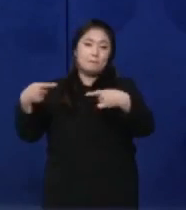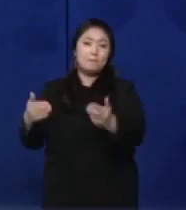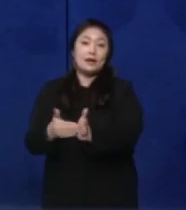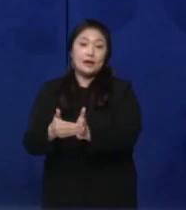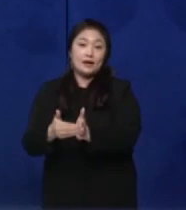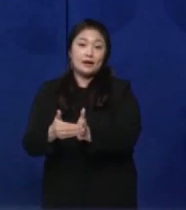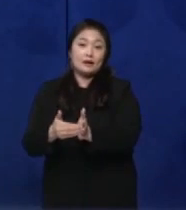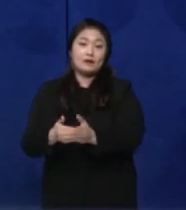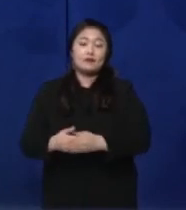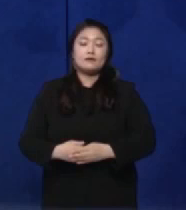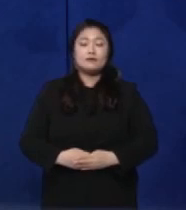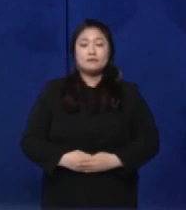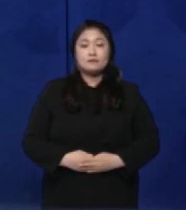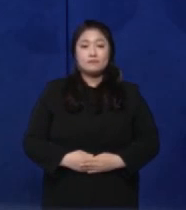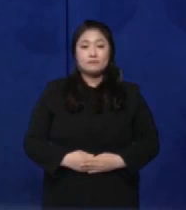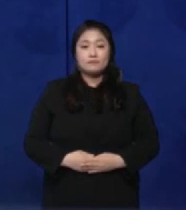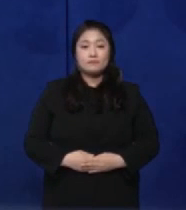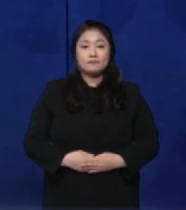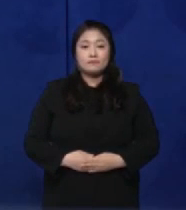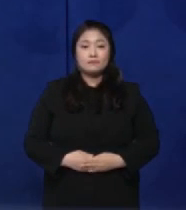kbc 백지훈 입니다